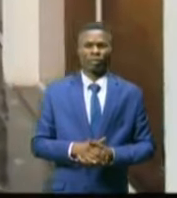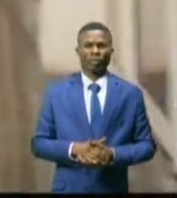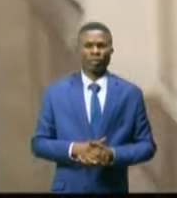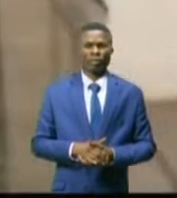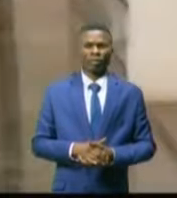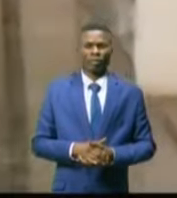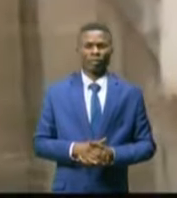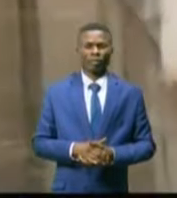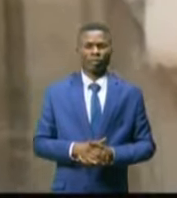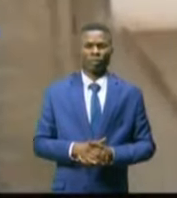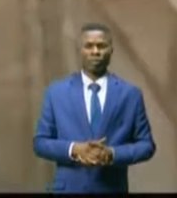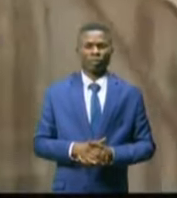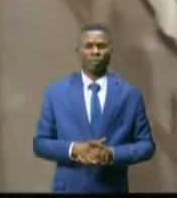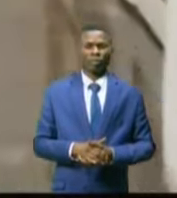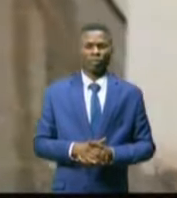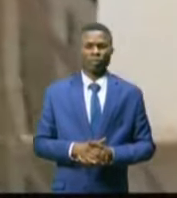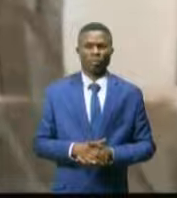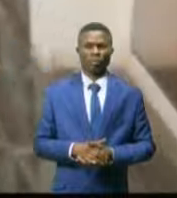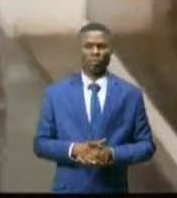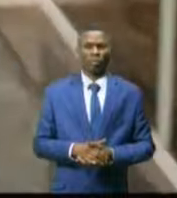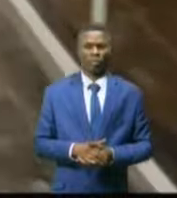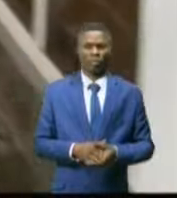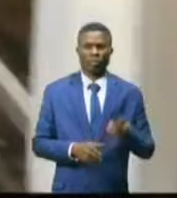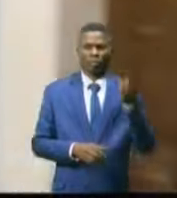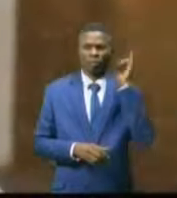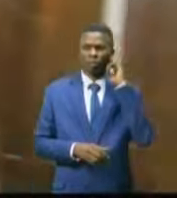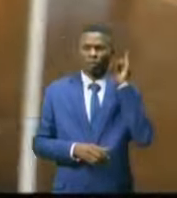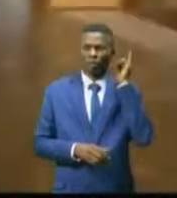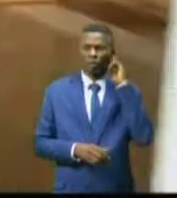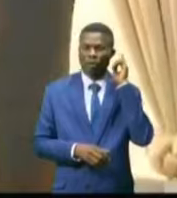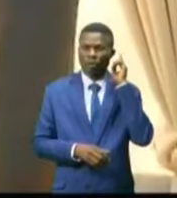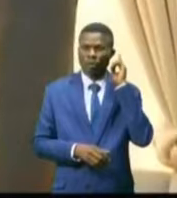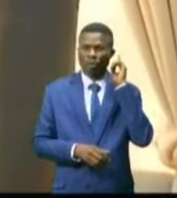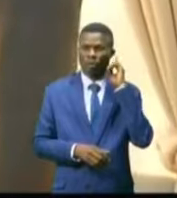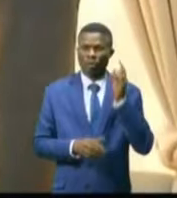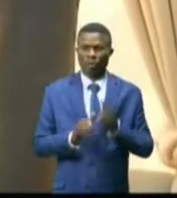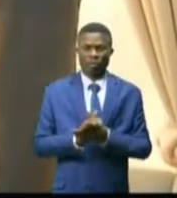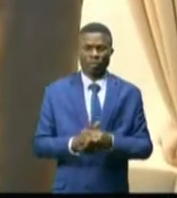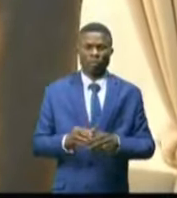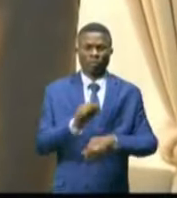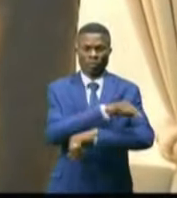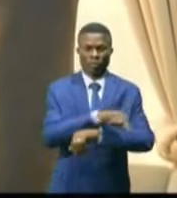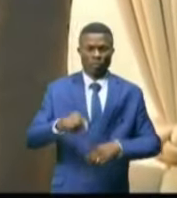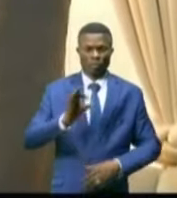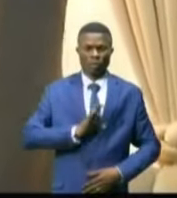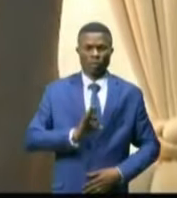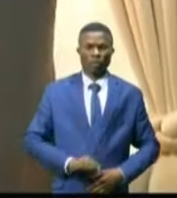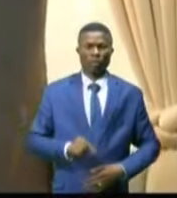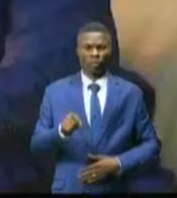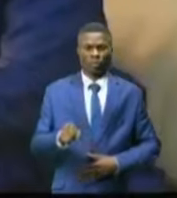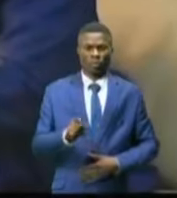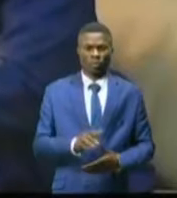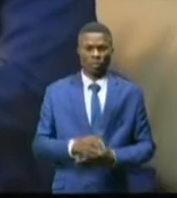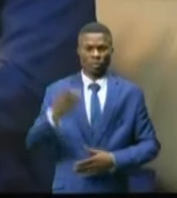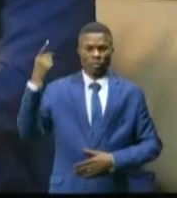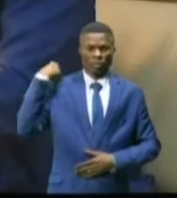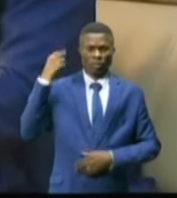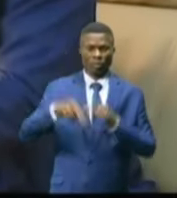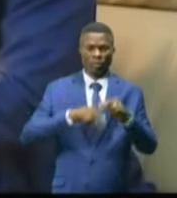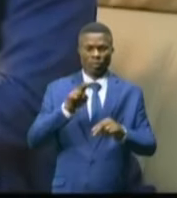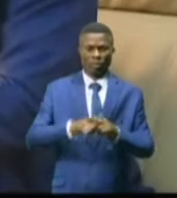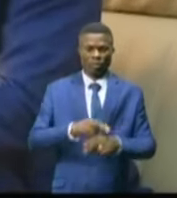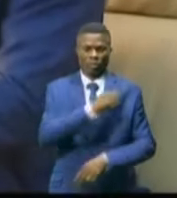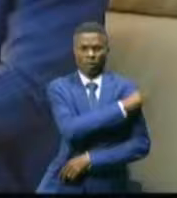Sa farde, soigneusement portée à la main, attirait l'attention de plus d'un à la Cité de l'Union africaine. Le député national,